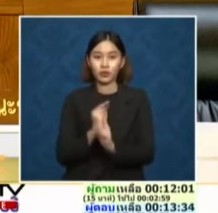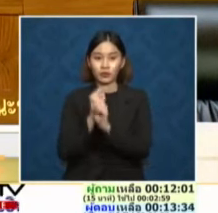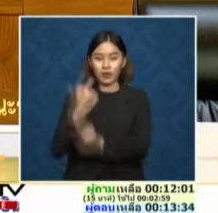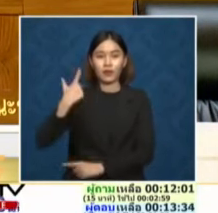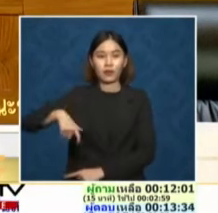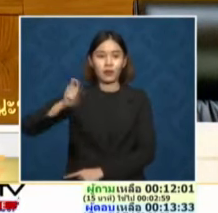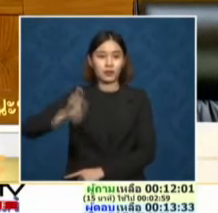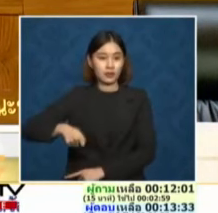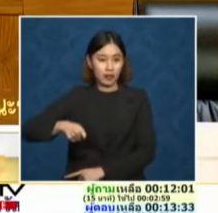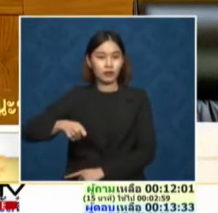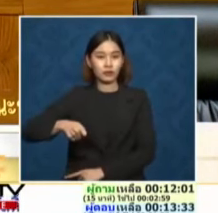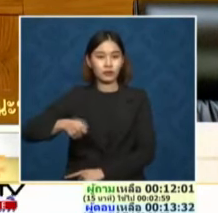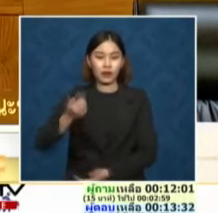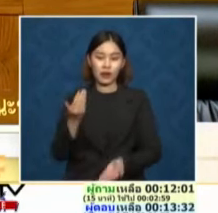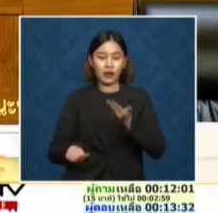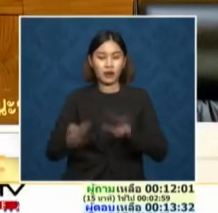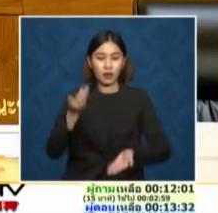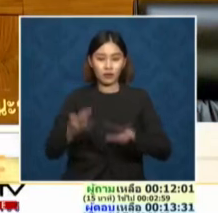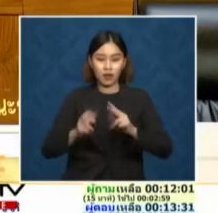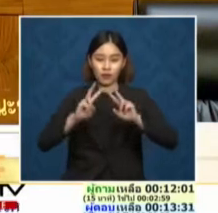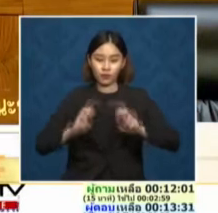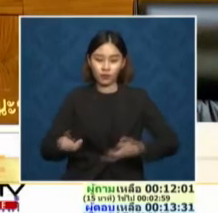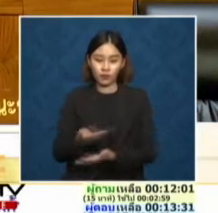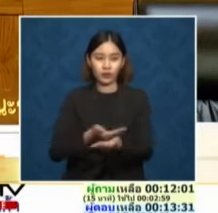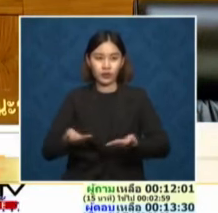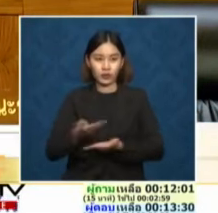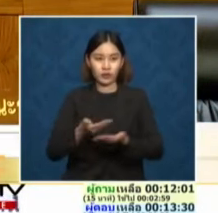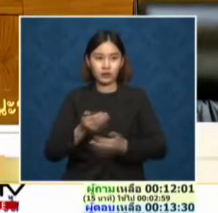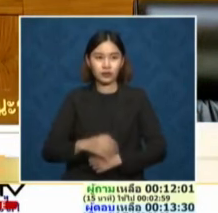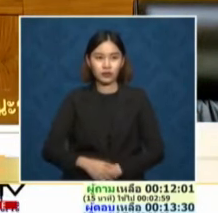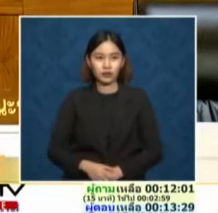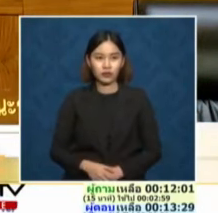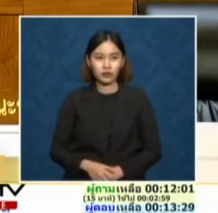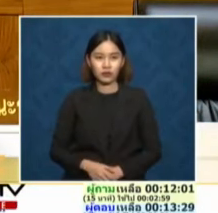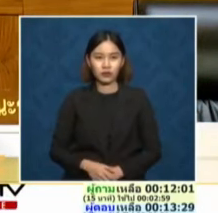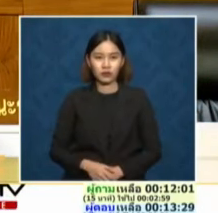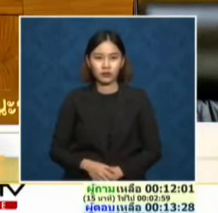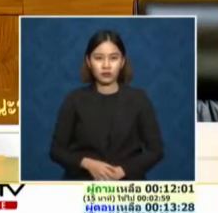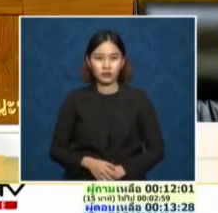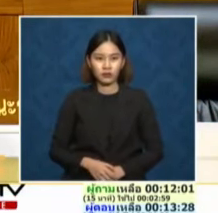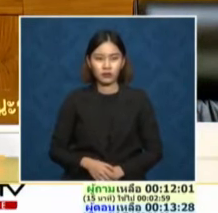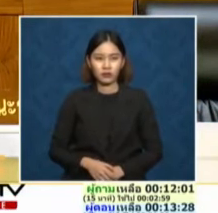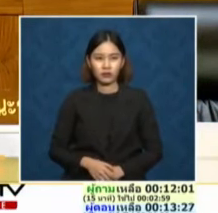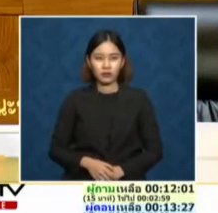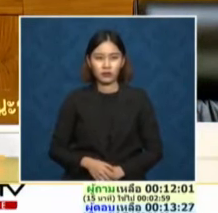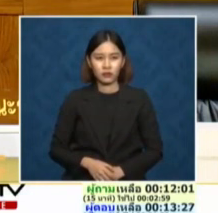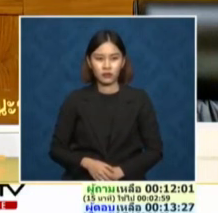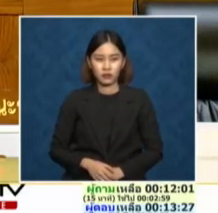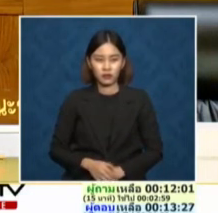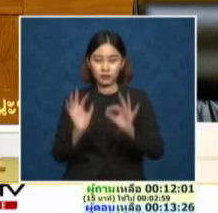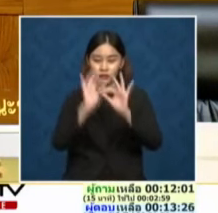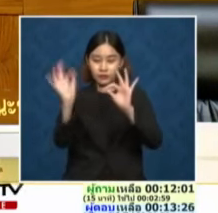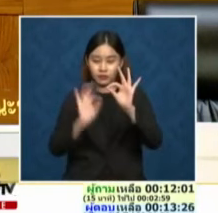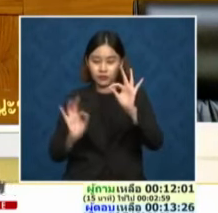ใครบ้างท่านก็ไม่เปิดท่านก็ไม่บอกแพทย์2คนมีใครบ้างท่านก็ไม่บอกคนประเมินเกณฑ์ของแบบกรม